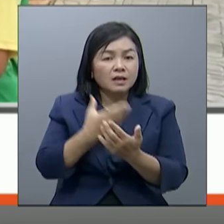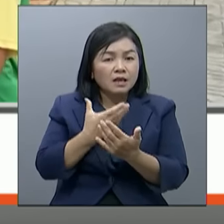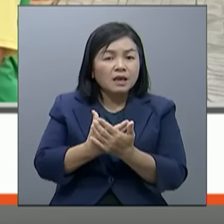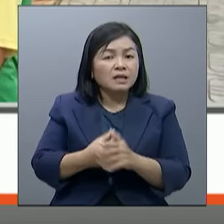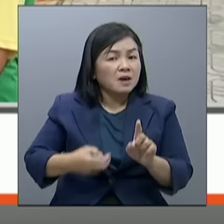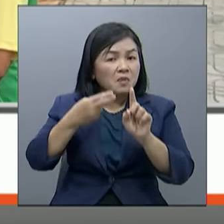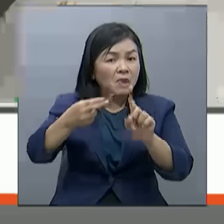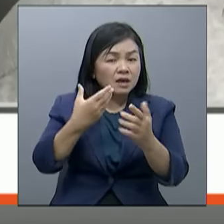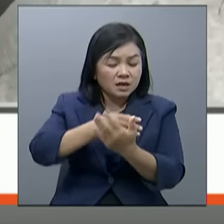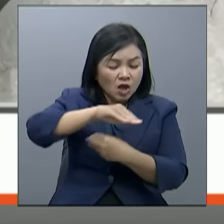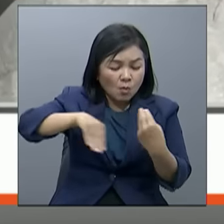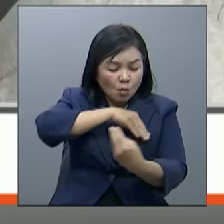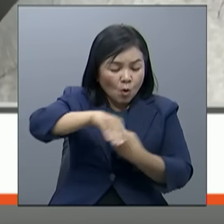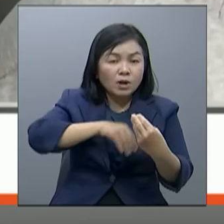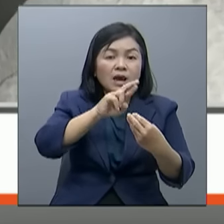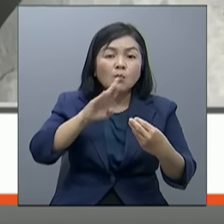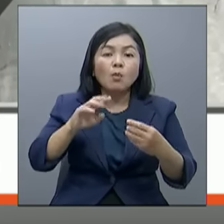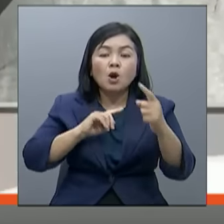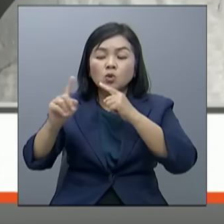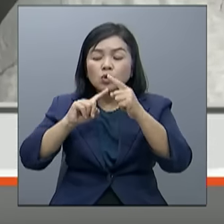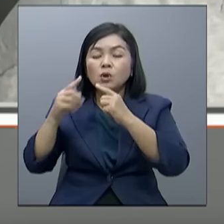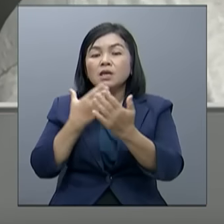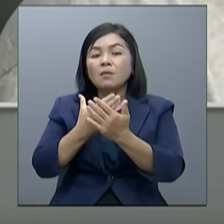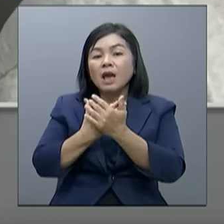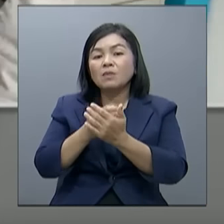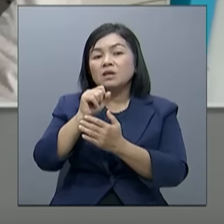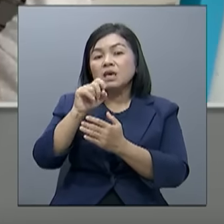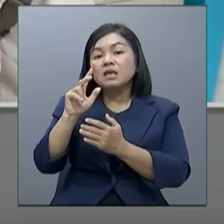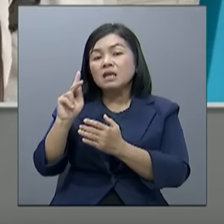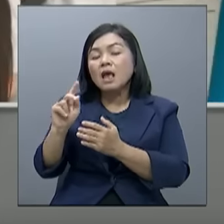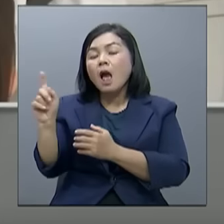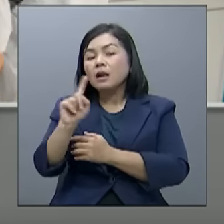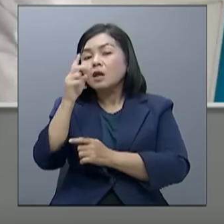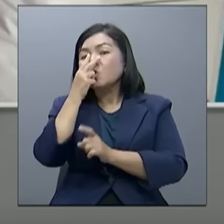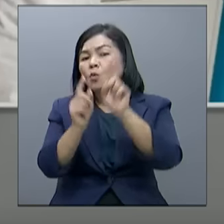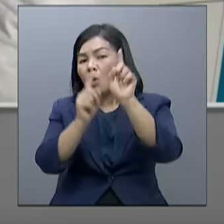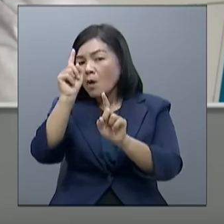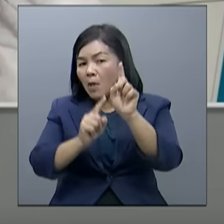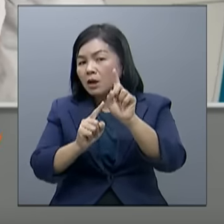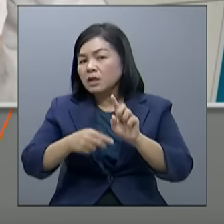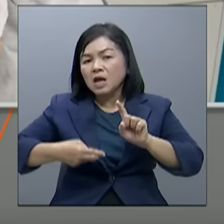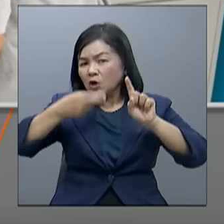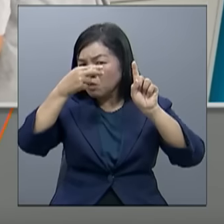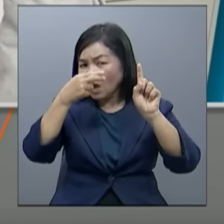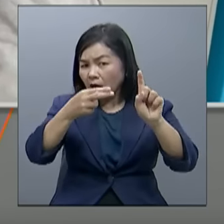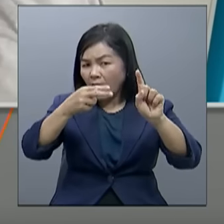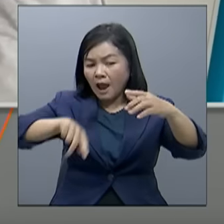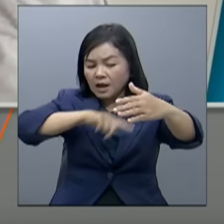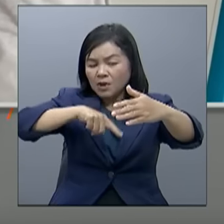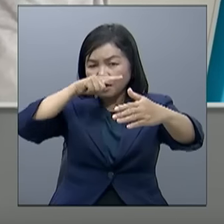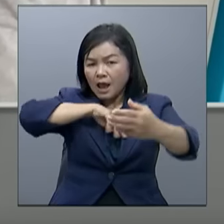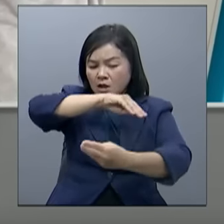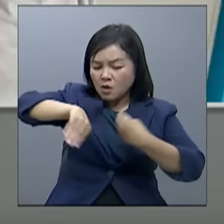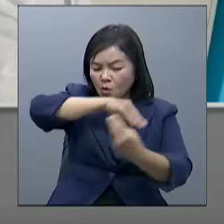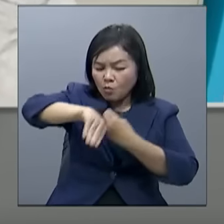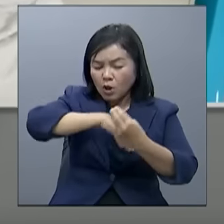ไหนดิฉันคุยกับนักเศรษฐศาสตร์จากมหาวิทยาลัยธรรมศาสตร์ค่ะถึงการวัดผลเฟสแรกที่มีการปรับมาเป็นจ่ายเงิน